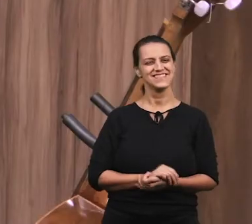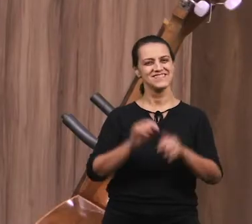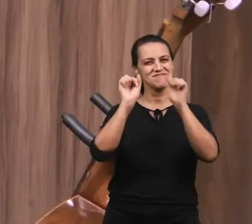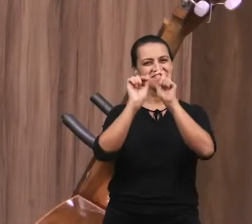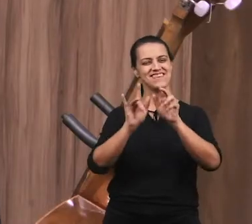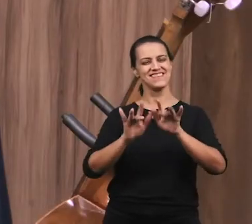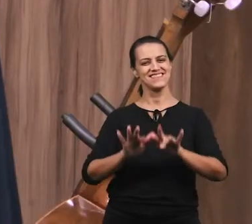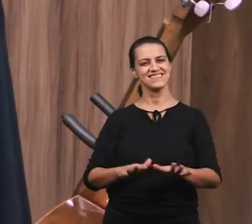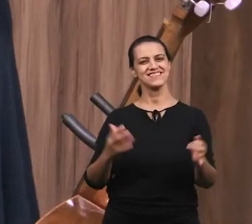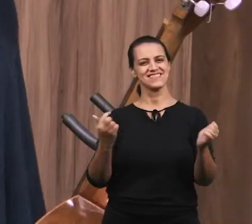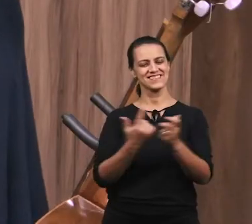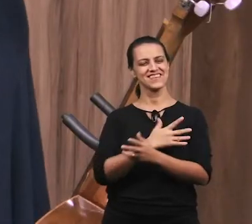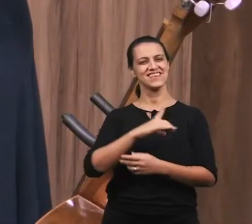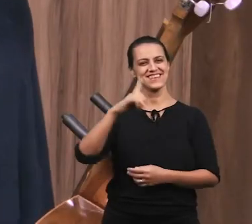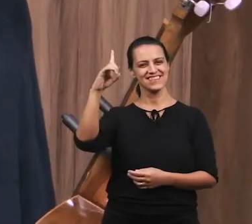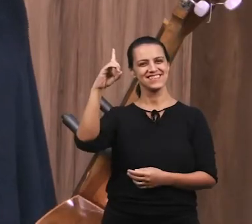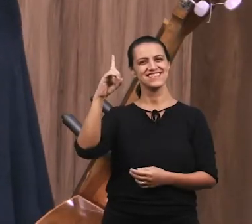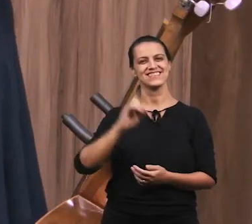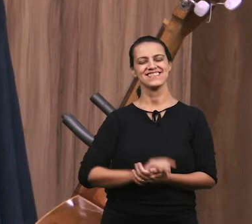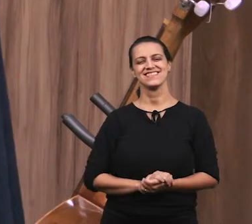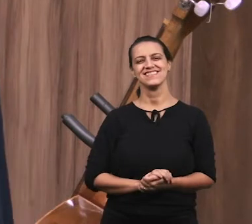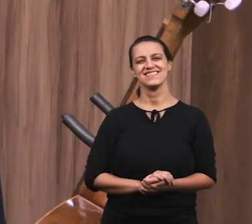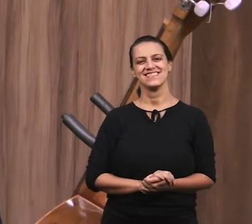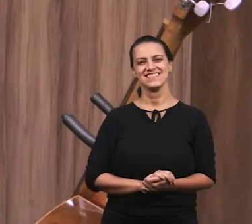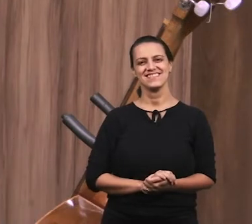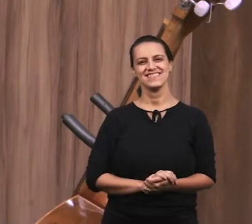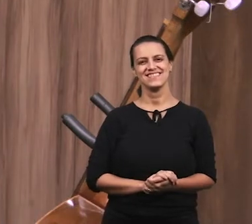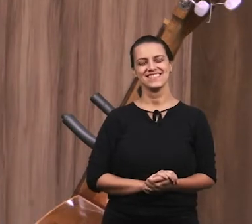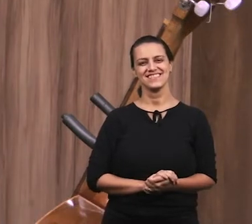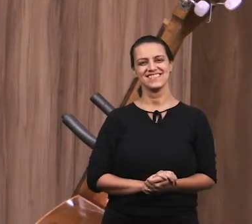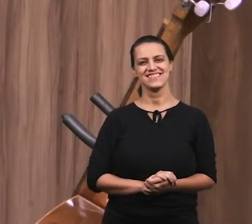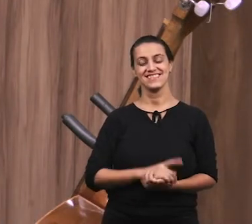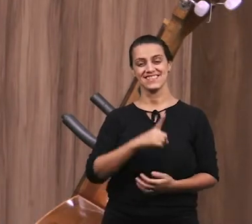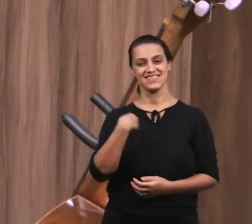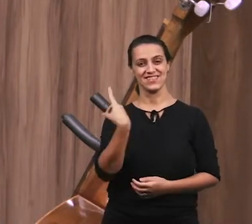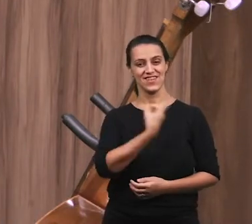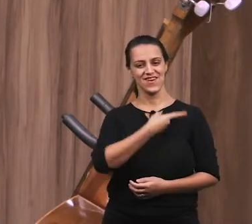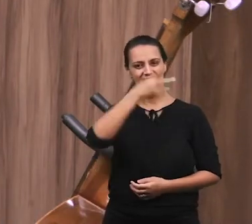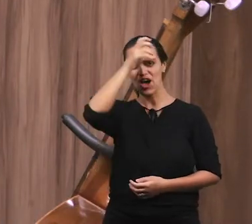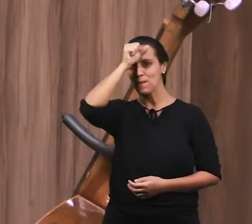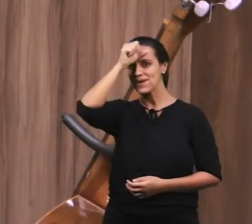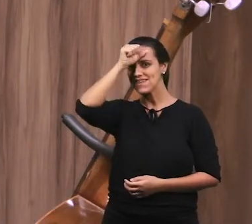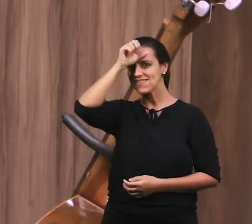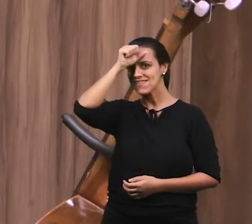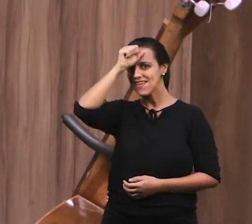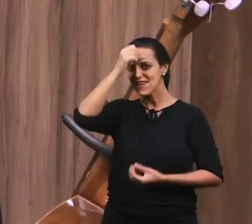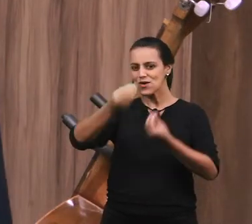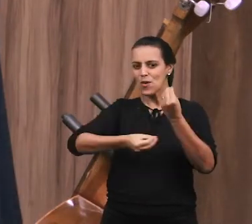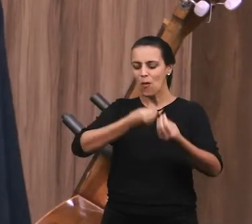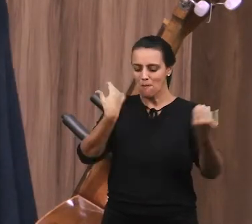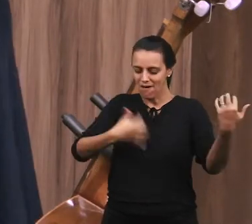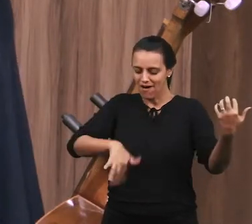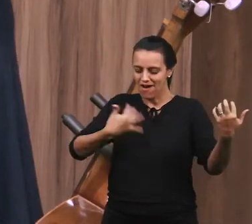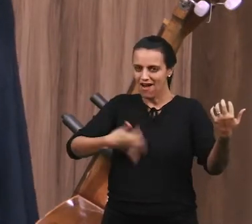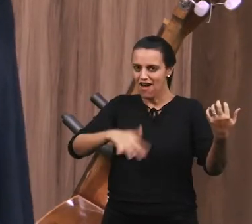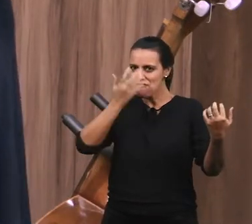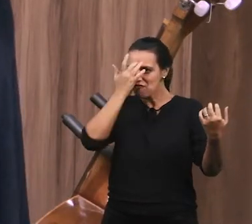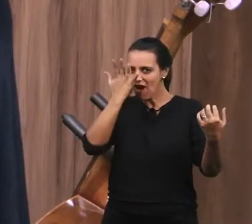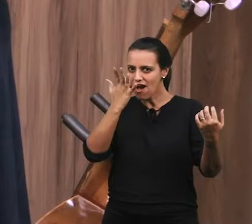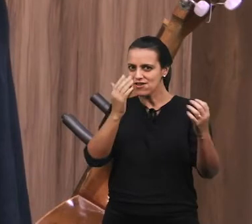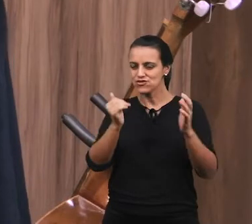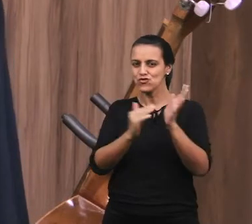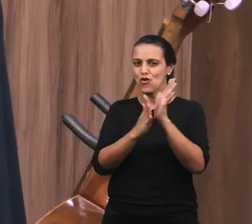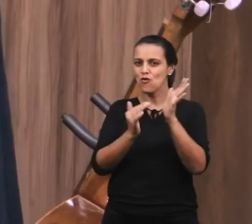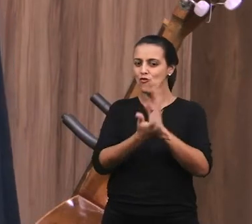Какое это благословение, слава Господу! Мы с вами учимся играть в